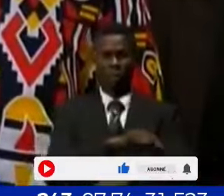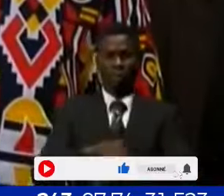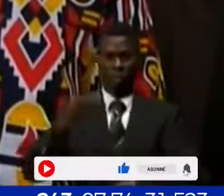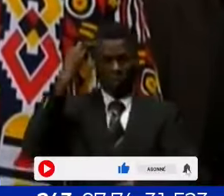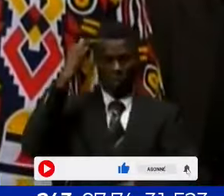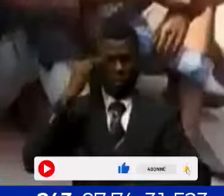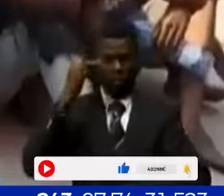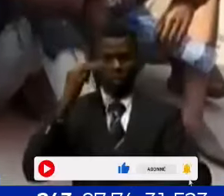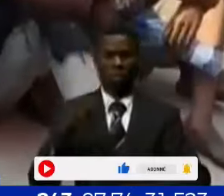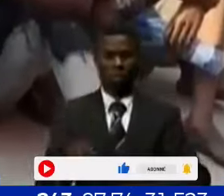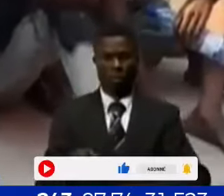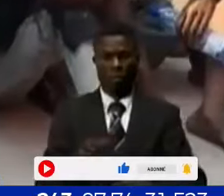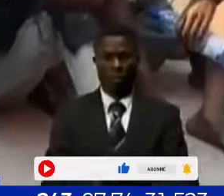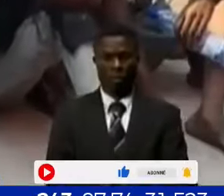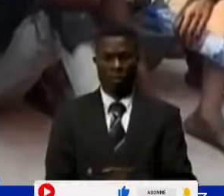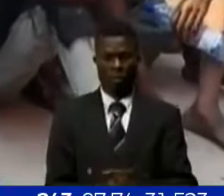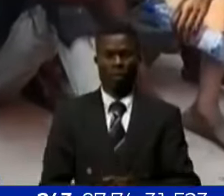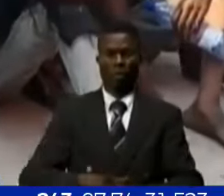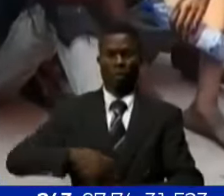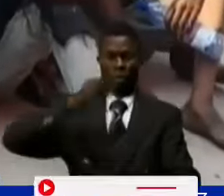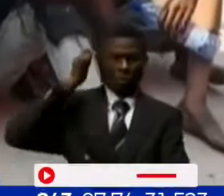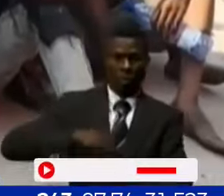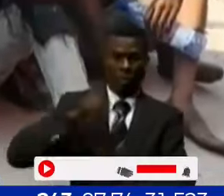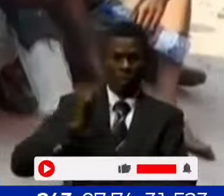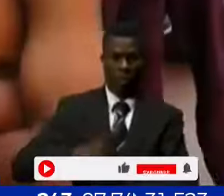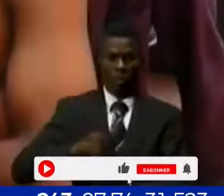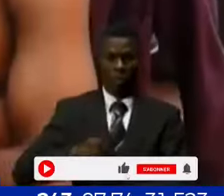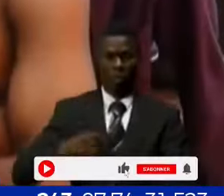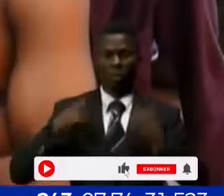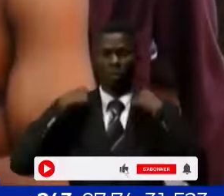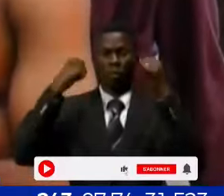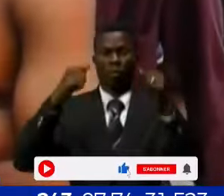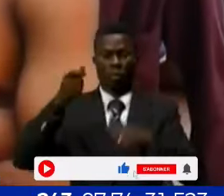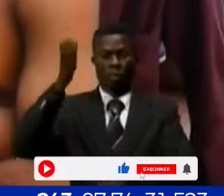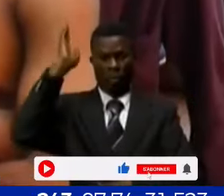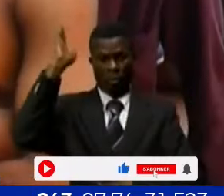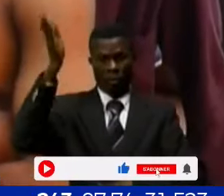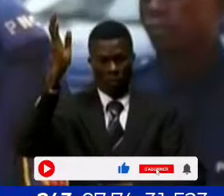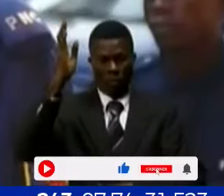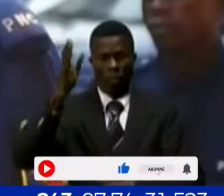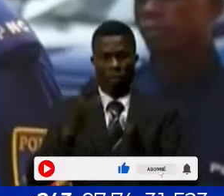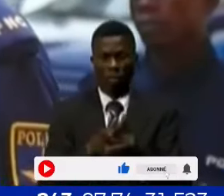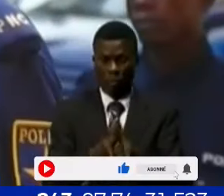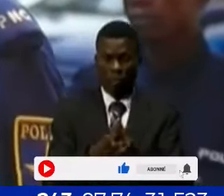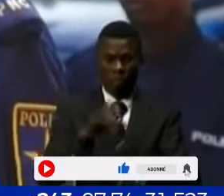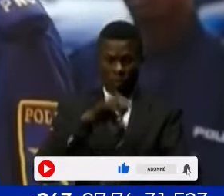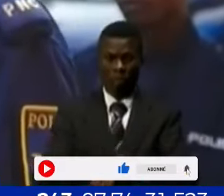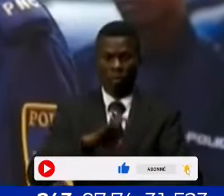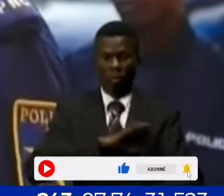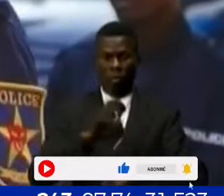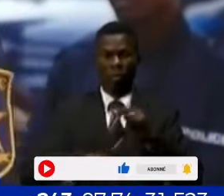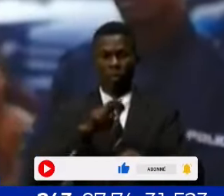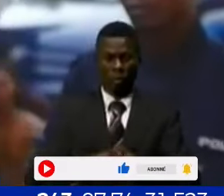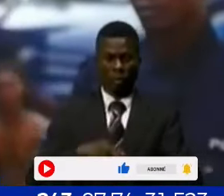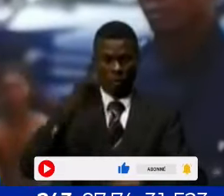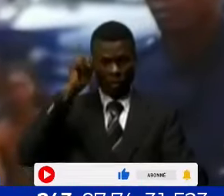appelé Tembe na Tembe, où sont jugés les présumés inciviques et autres bandits à main armée arrêtés par la police